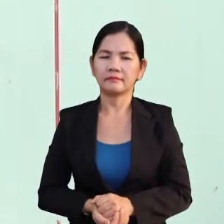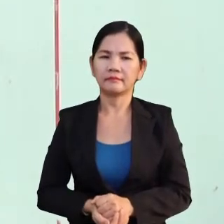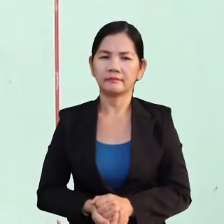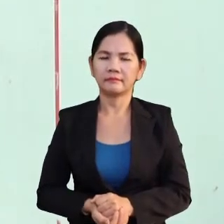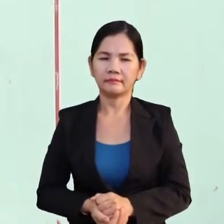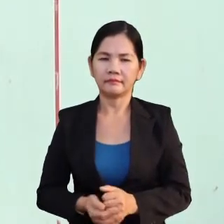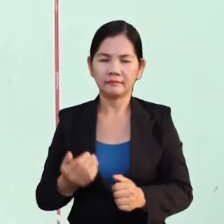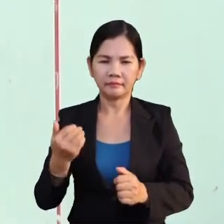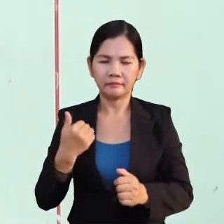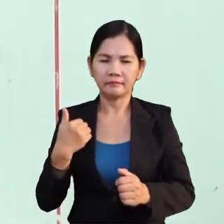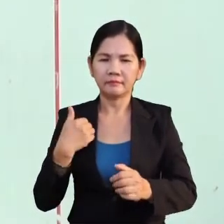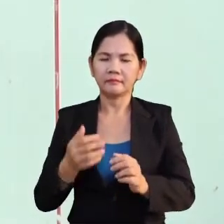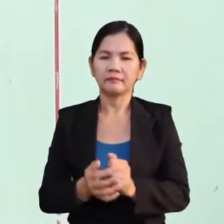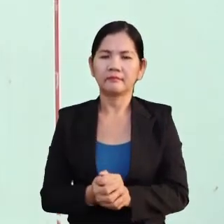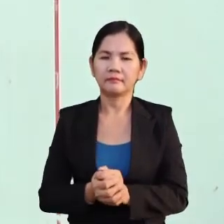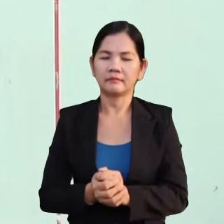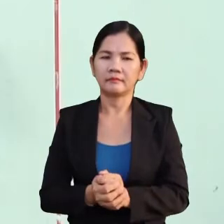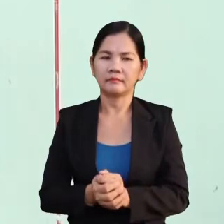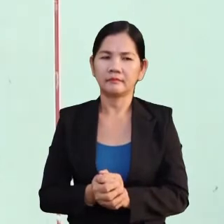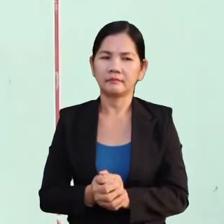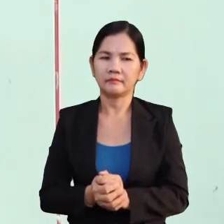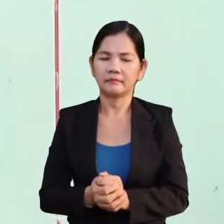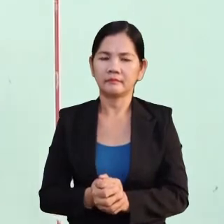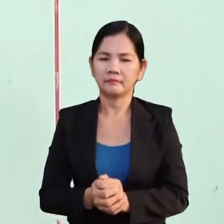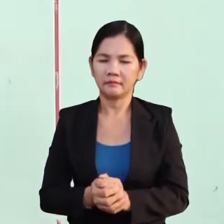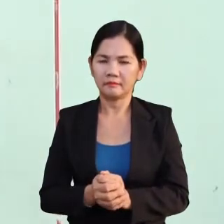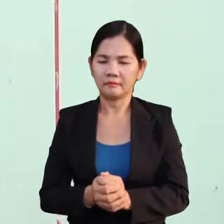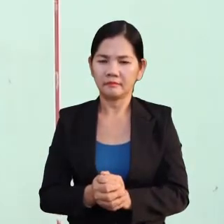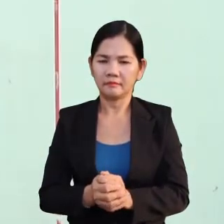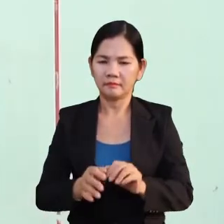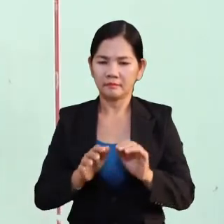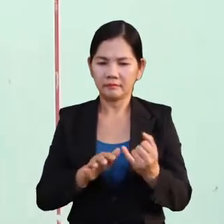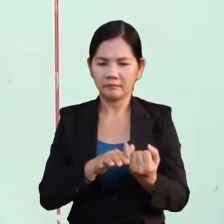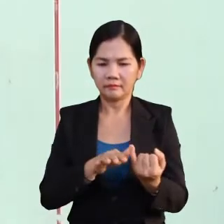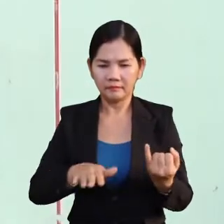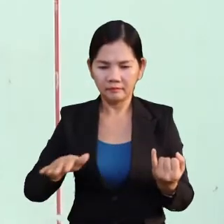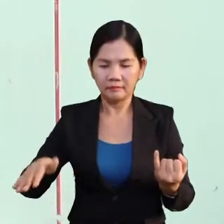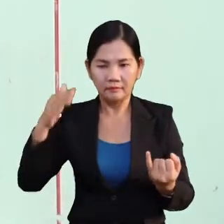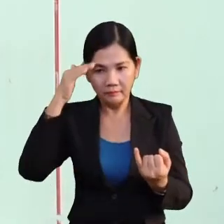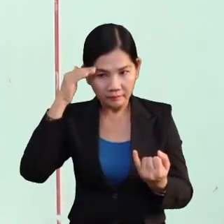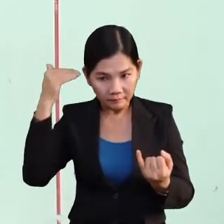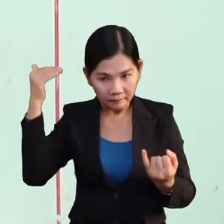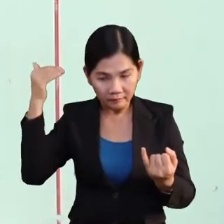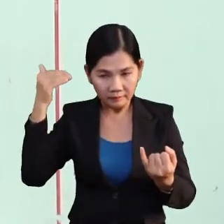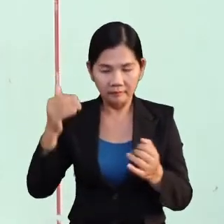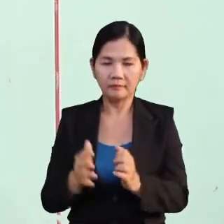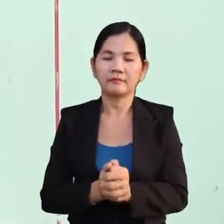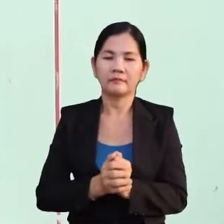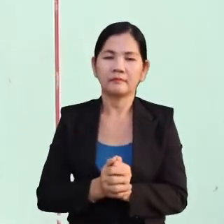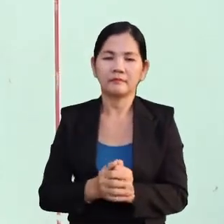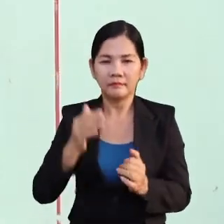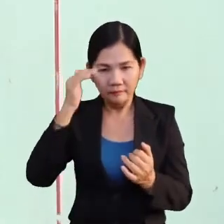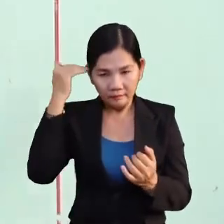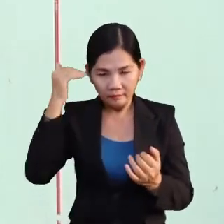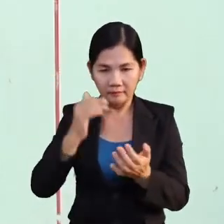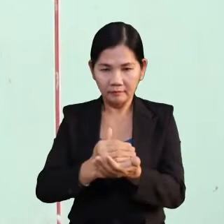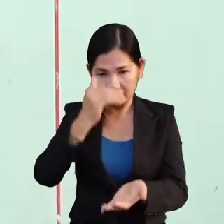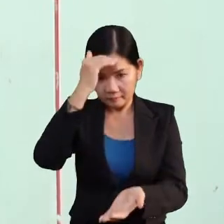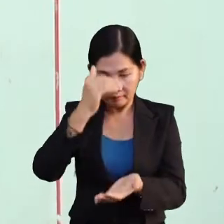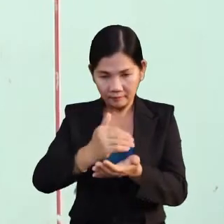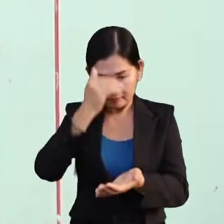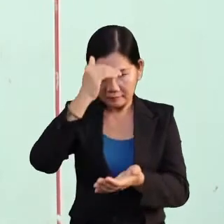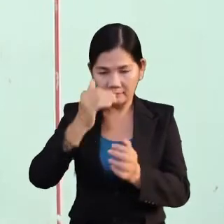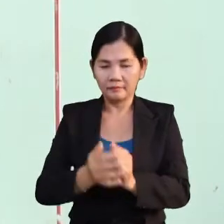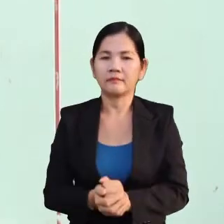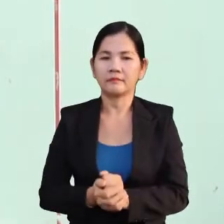ចាគឺរូបក្មេងចាក្មេងប្រុសណាក្មេងប្រុសជាសិស្សយើងចាជាសិស្សកូនណា